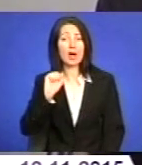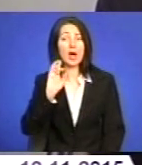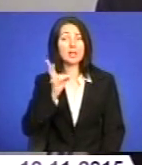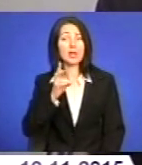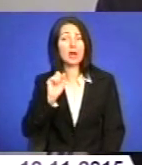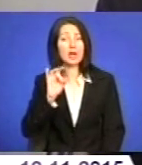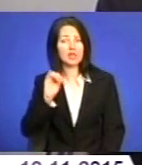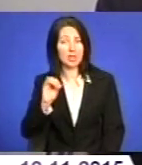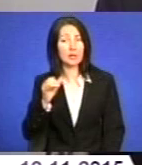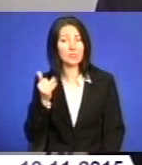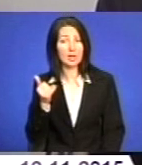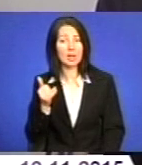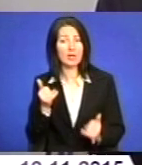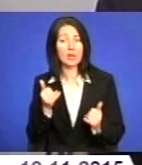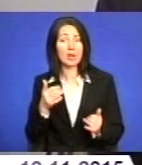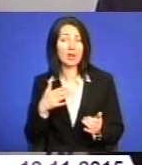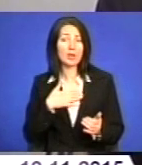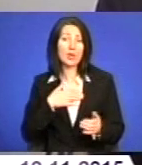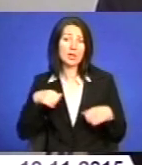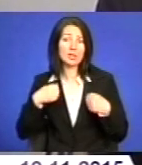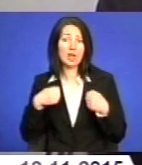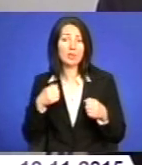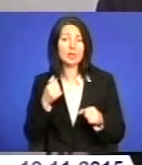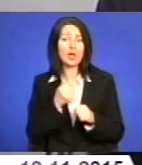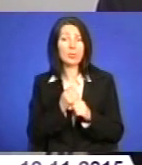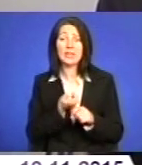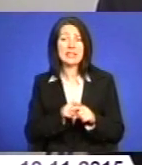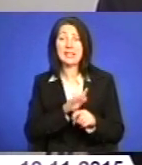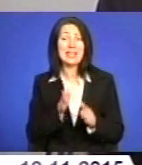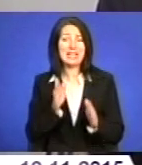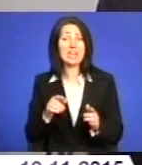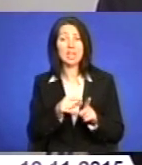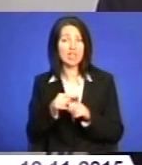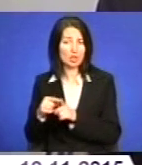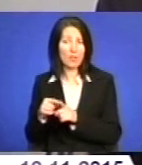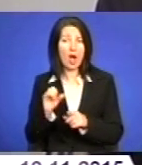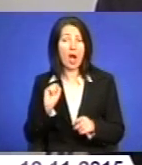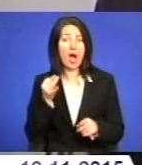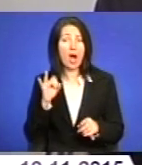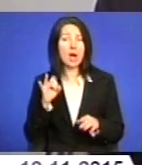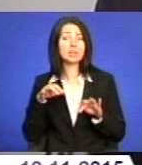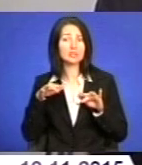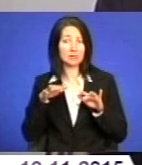І стараємося це робити, власне, не тільки на словах, але і на ділі.